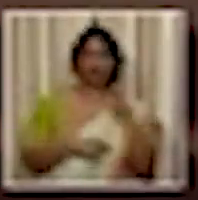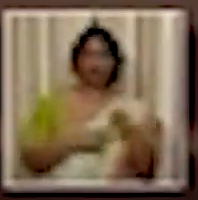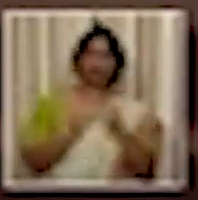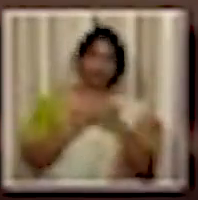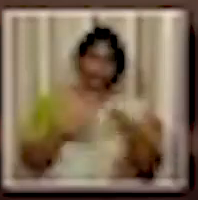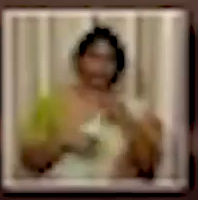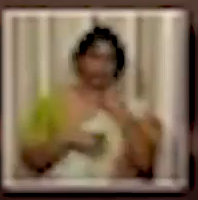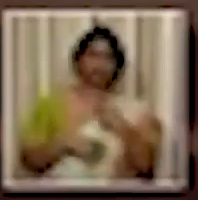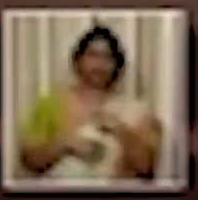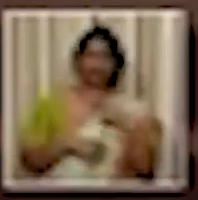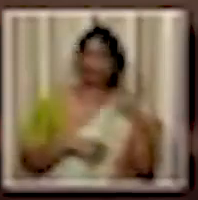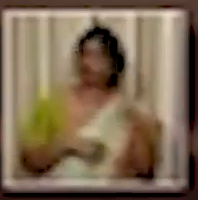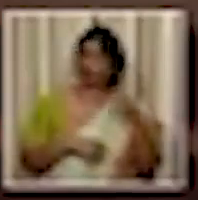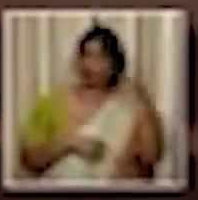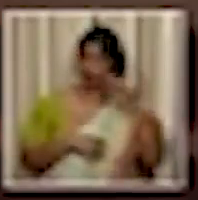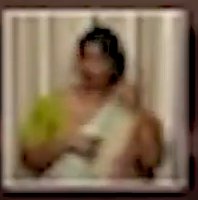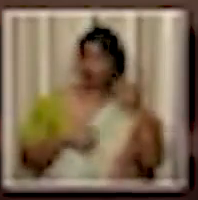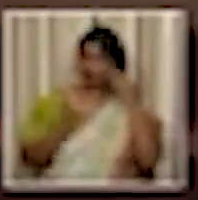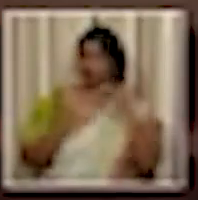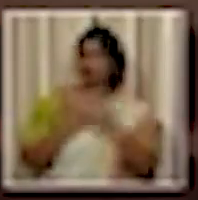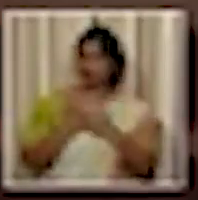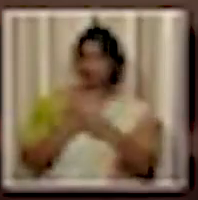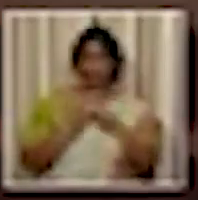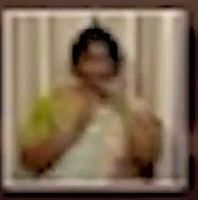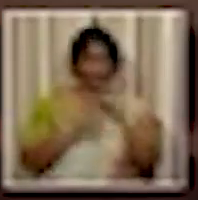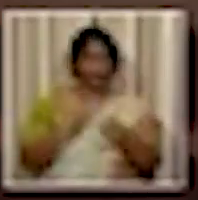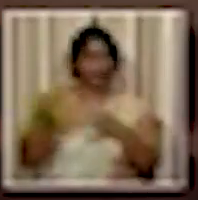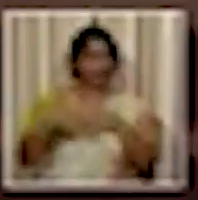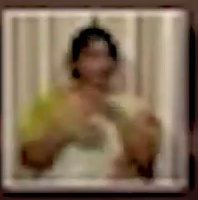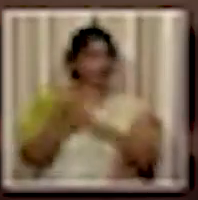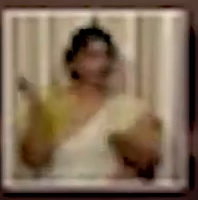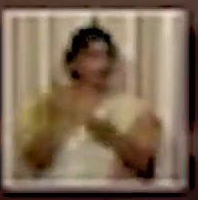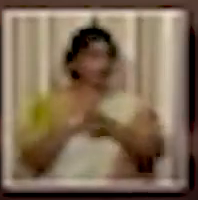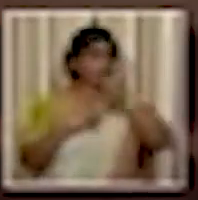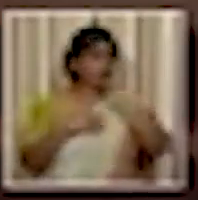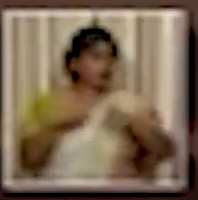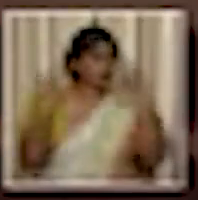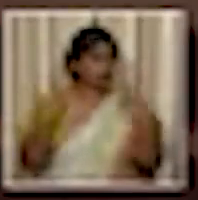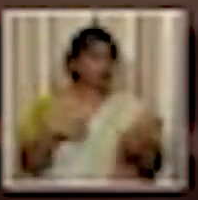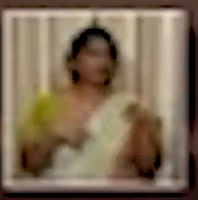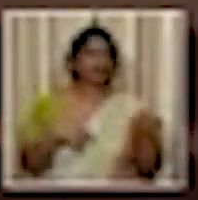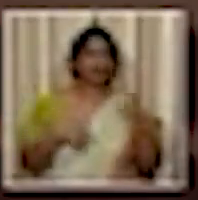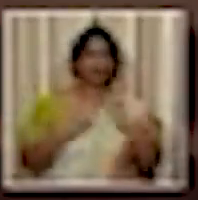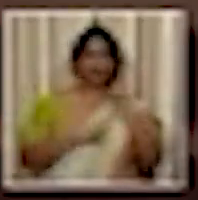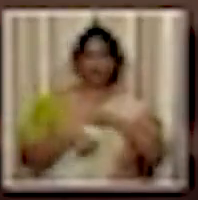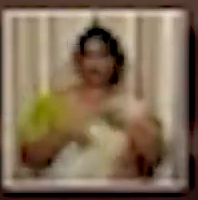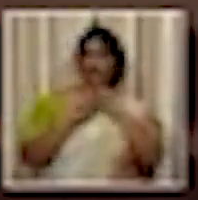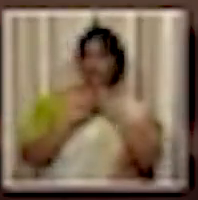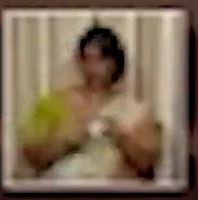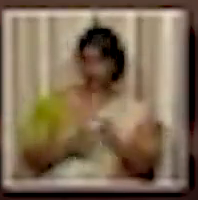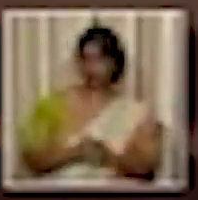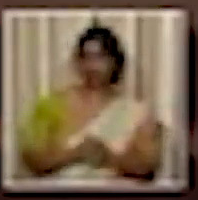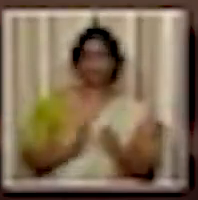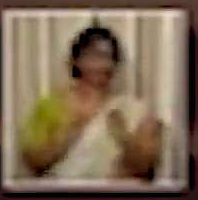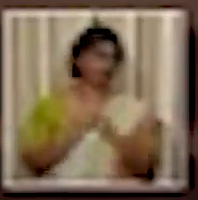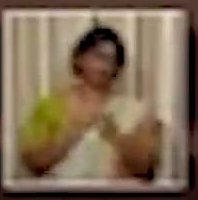දෙන්න කියලා. හැබැයි ඔබතුමා ඒ දිනවකවානු ගත්තොත් හරියට මේ කැබිනට් පේපර් එක දාලා අනුමත වුණා. ඊට පස්සේ තමයි ඔබතුමා මේ සභාවේ ප්‍රකාශයකට පත් කරන්නේ. ඉතින්